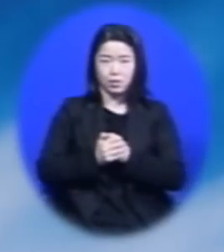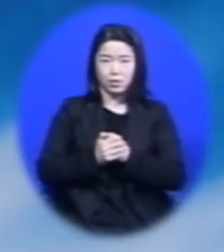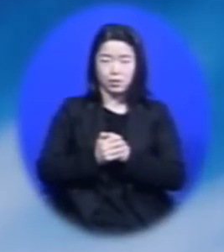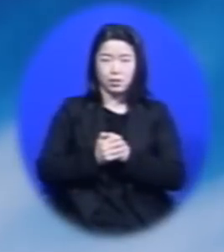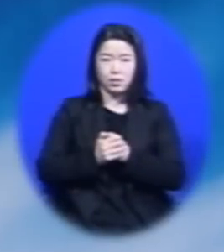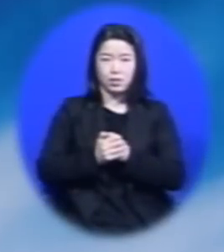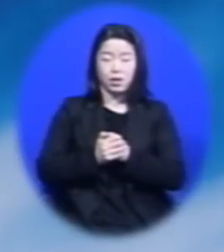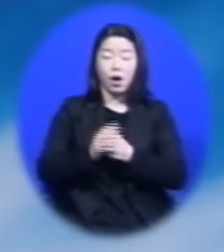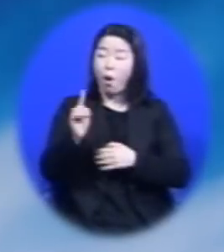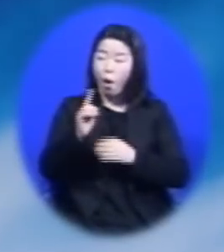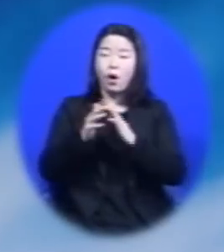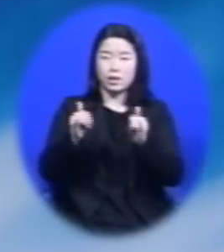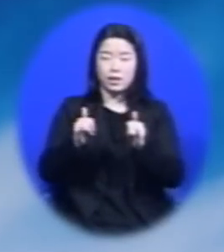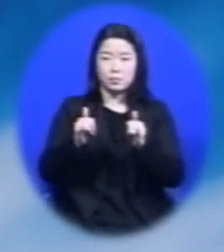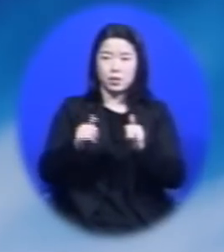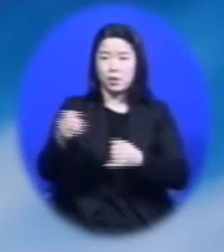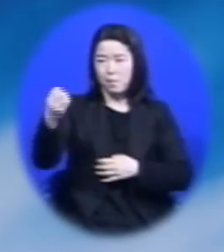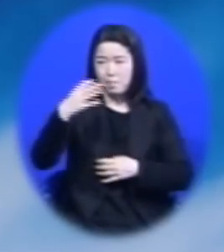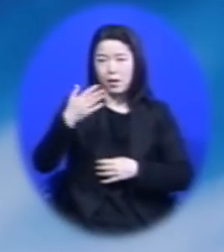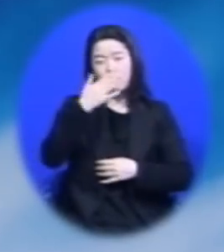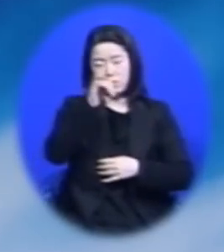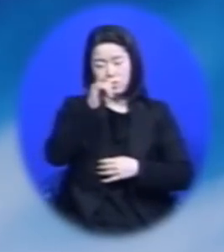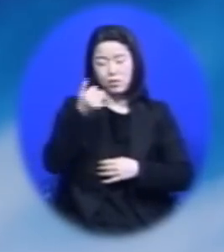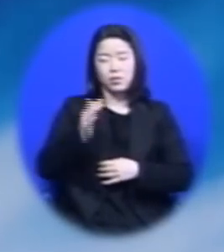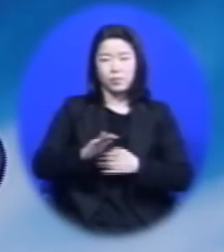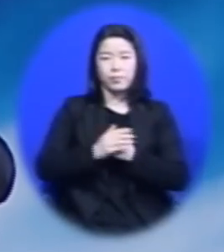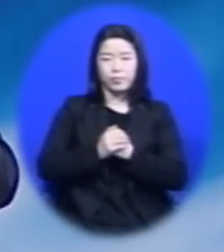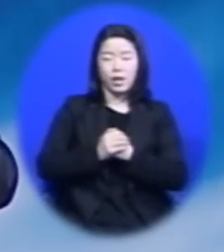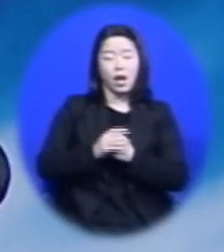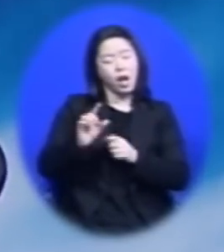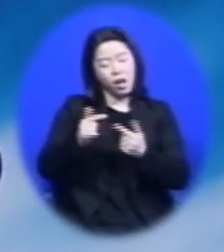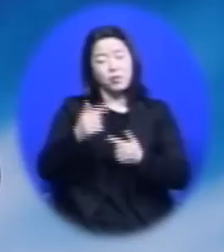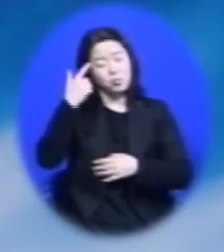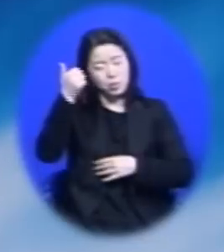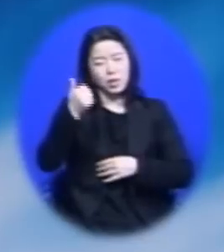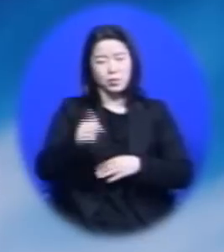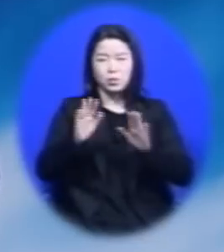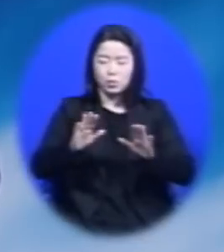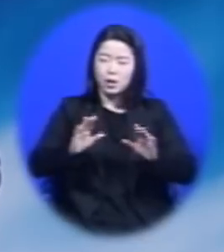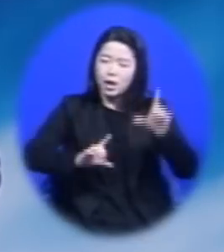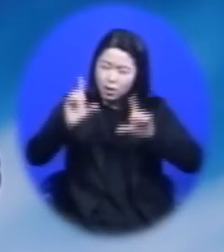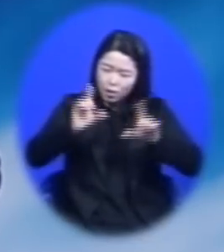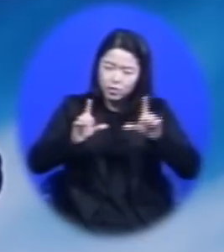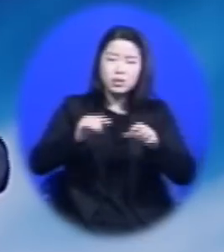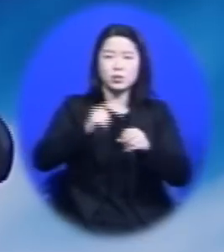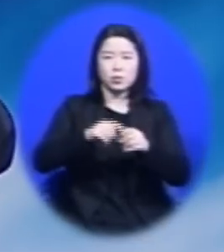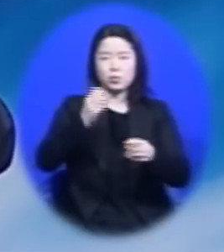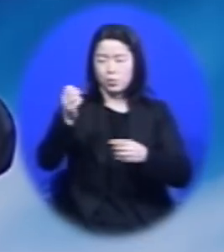뜨겠습니다 어떤 분은 그런 말씀을 하실 수도 있어요 아니 님 좀 현실적으로 이야기합시다